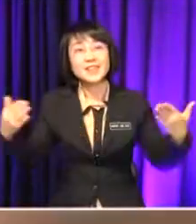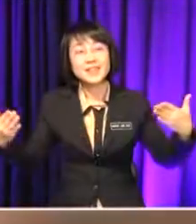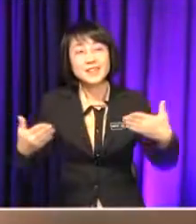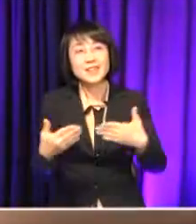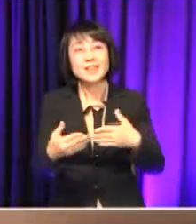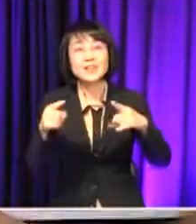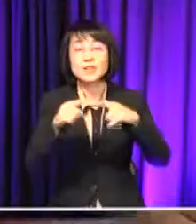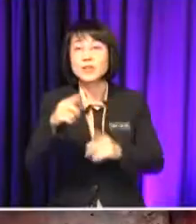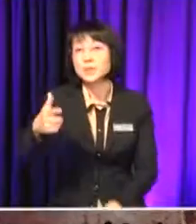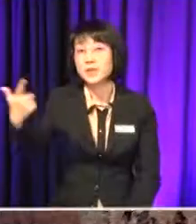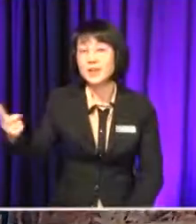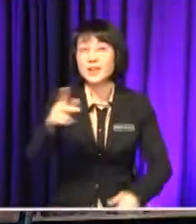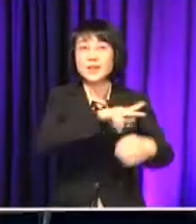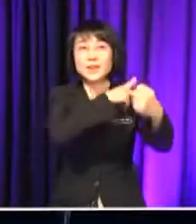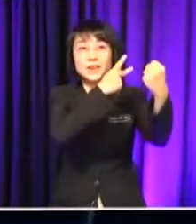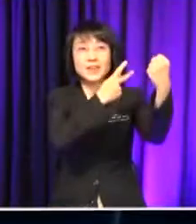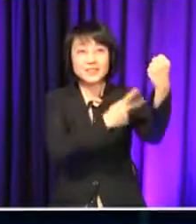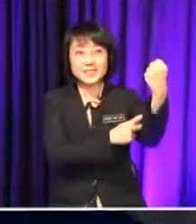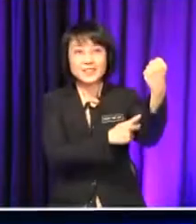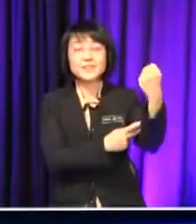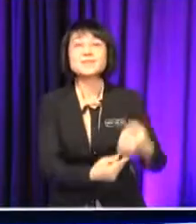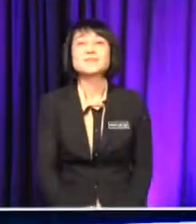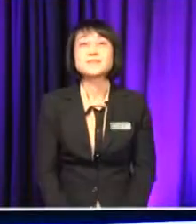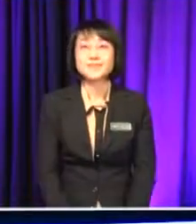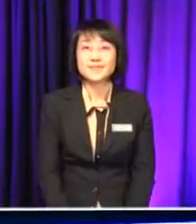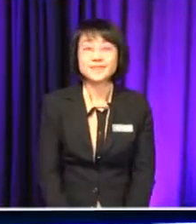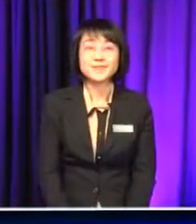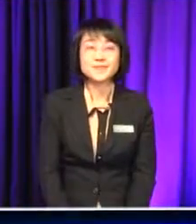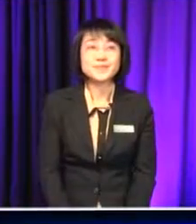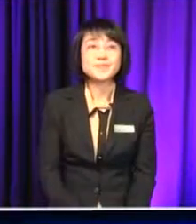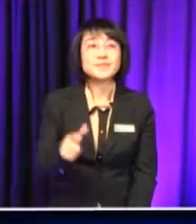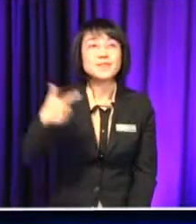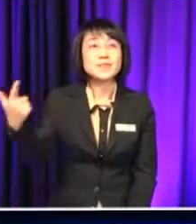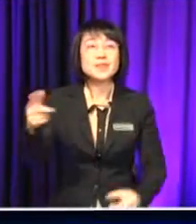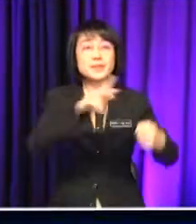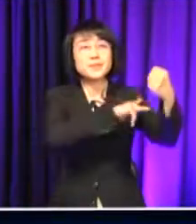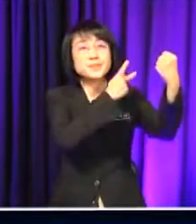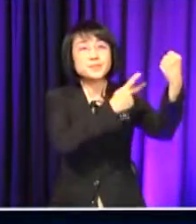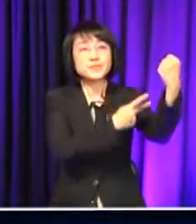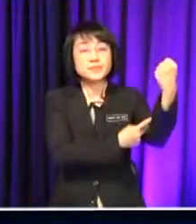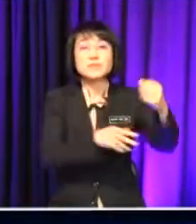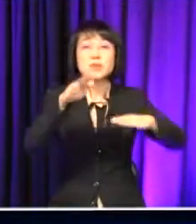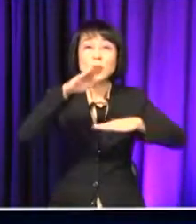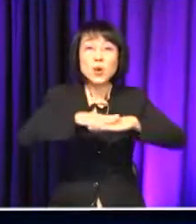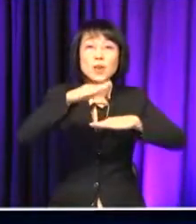bekalan kuasa. Oh, ni bekalan kuasa, cikgu. Ini bekalan kuasa. Yang mana bekalan kuasa ini akan menghidupkan